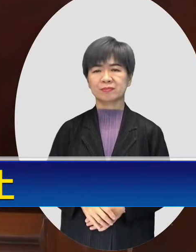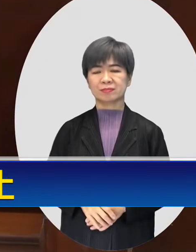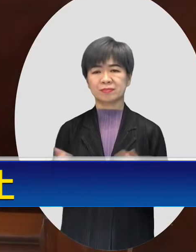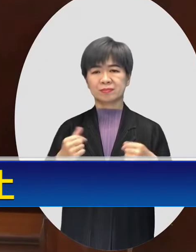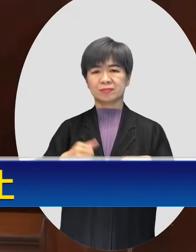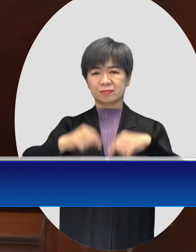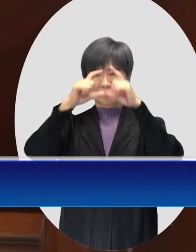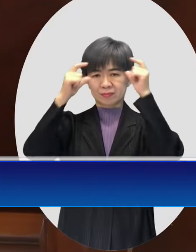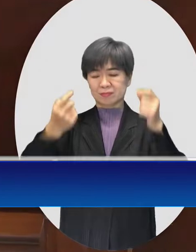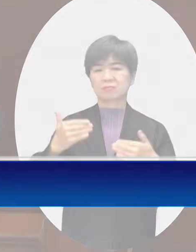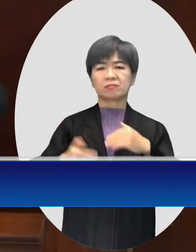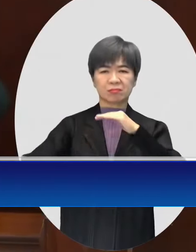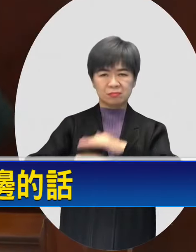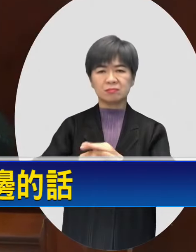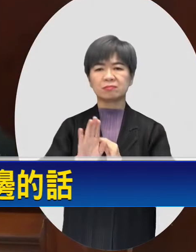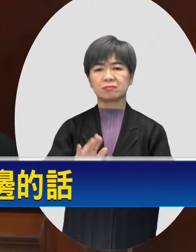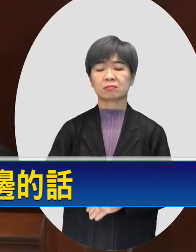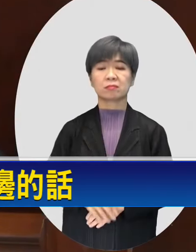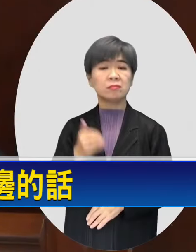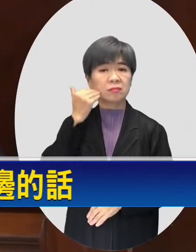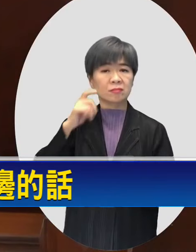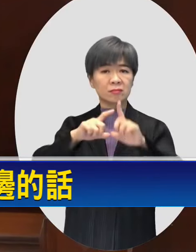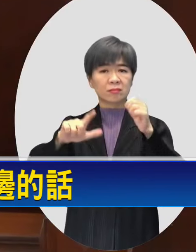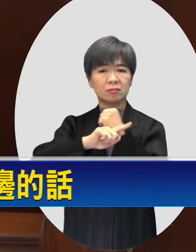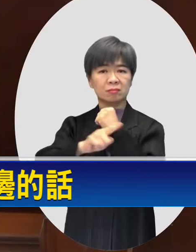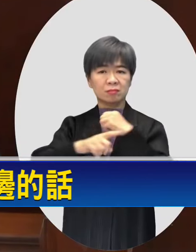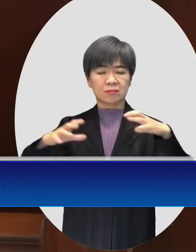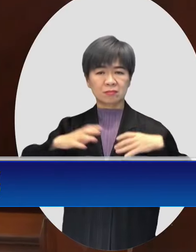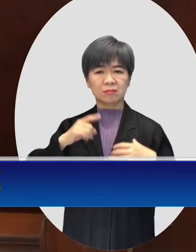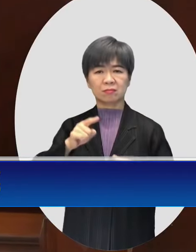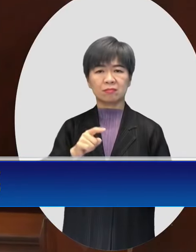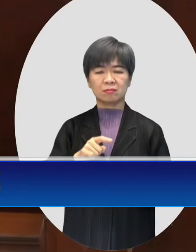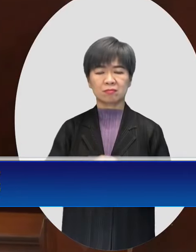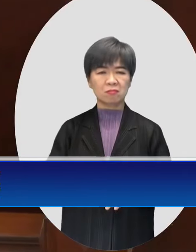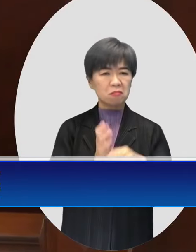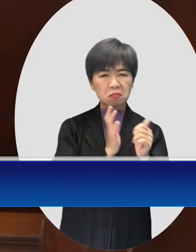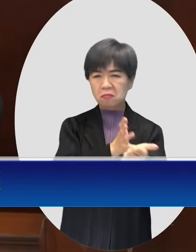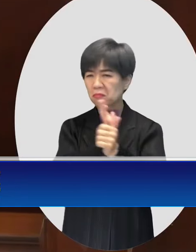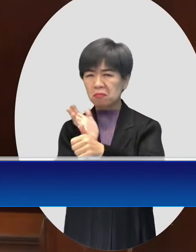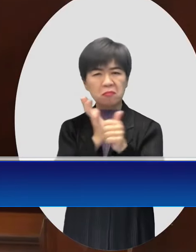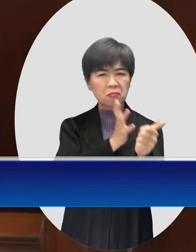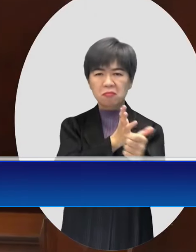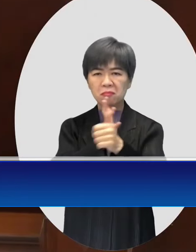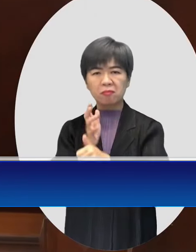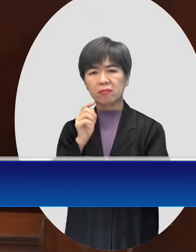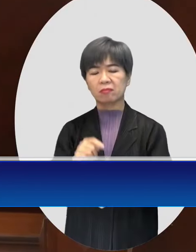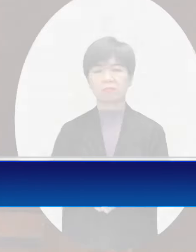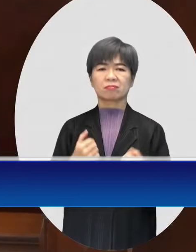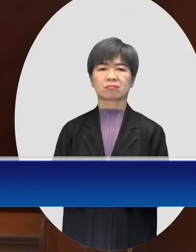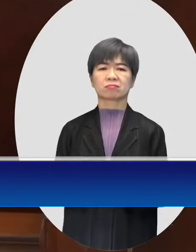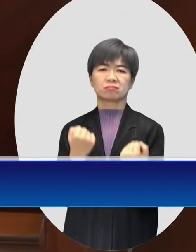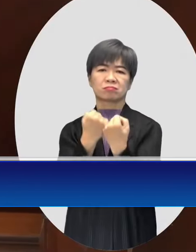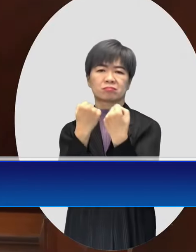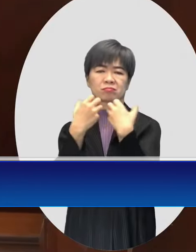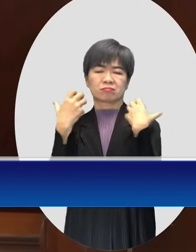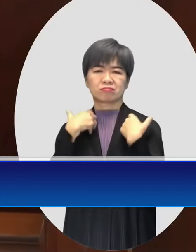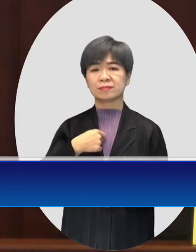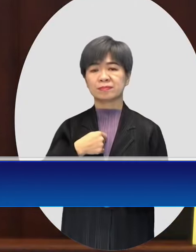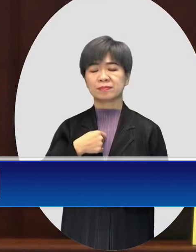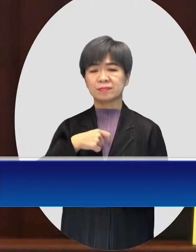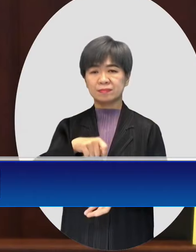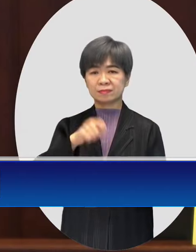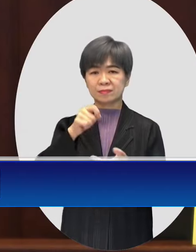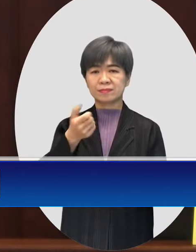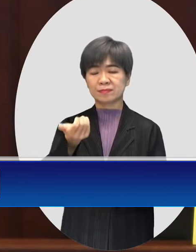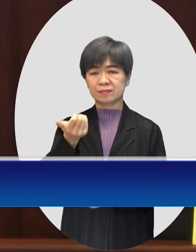在额头上？一看就知道啦。如果今天大法官还要来这边的话，问问看东家坡、西家坡这边大法官就变成什么？就变成管家婆了。